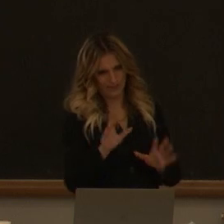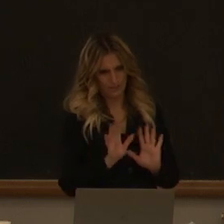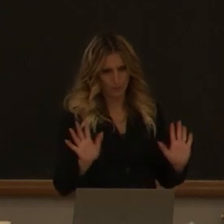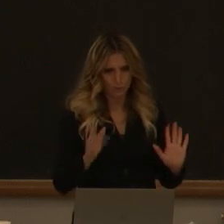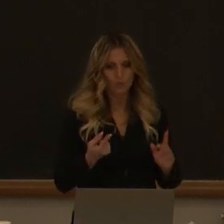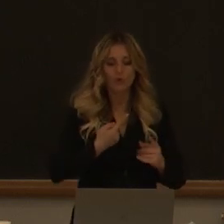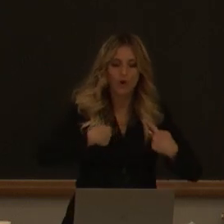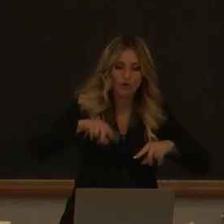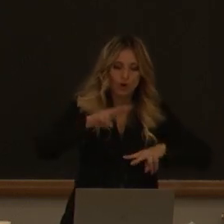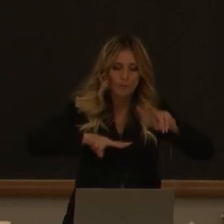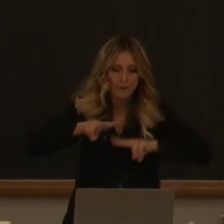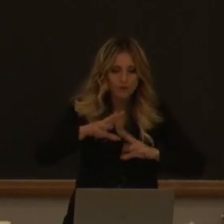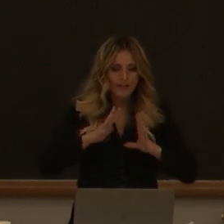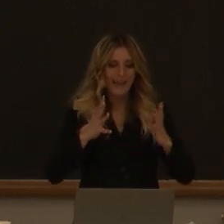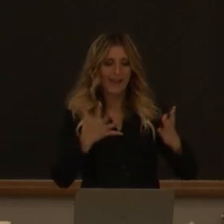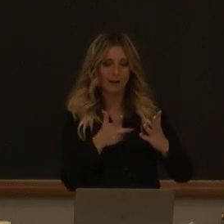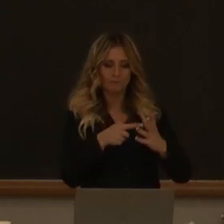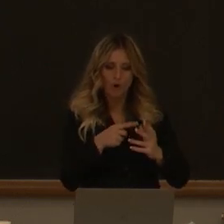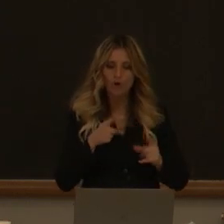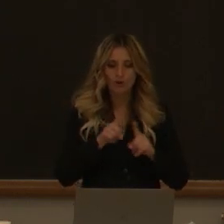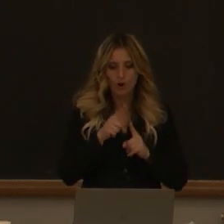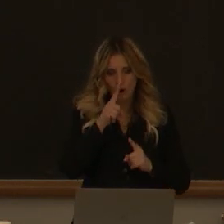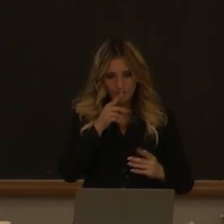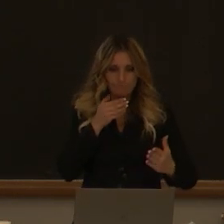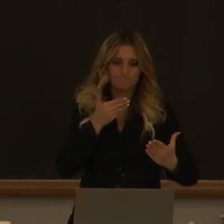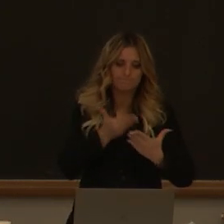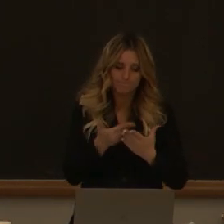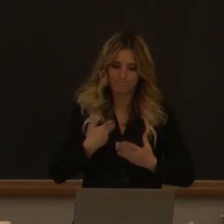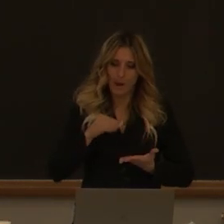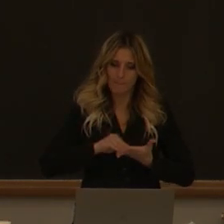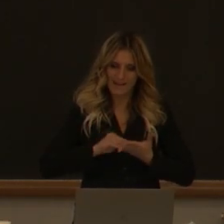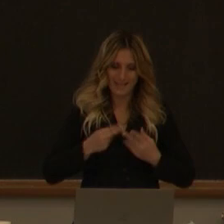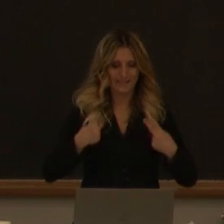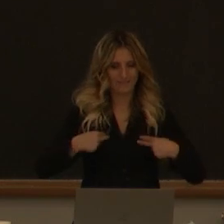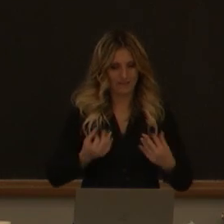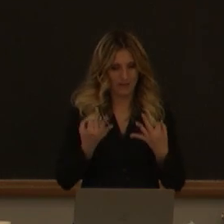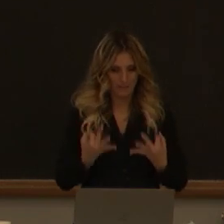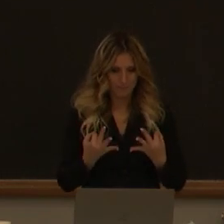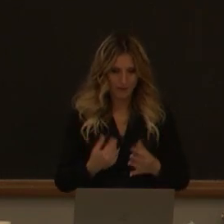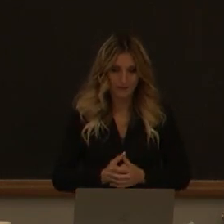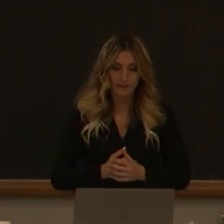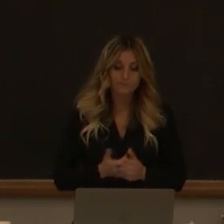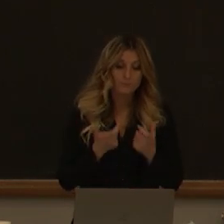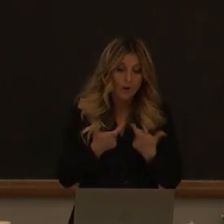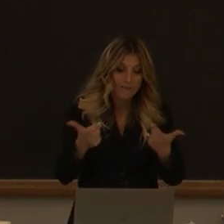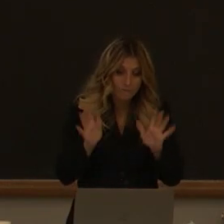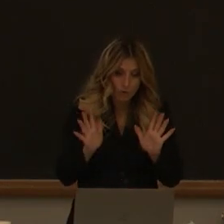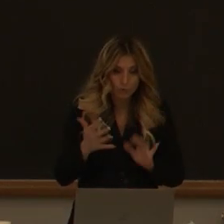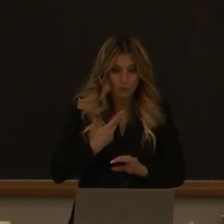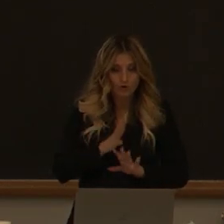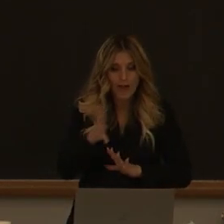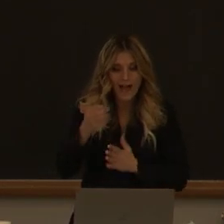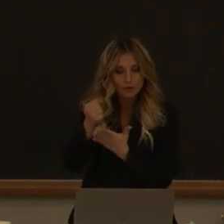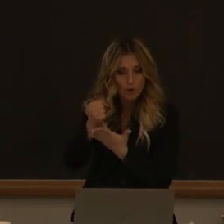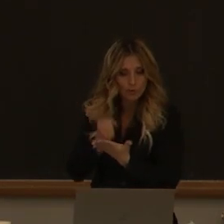questo pianeta compatibile, diciamo, con la nostra presenza. Fortunatamente c'è anche questo documento della